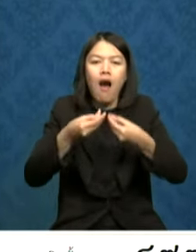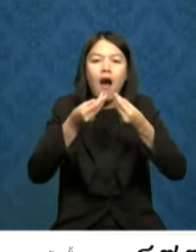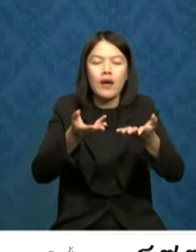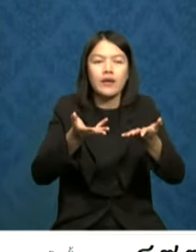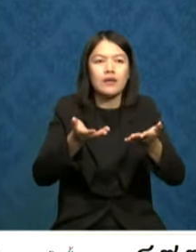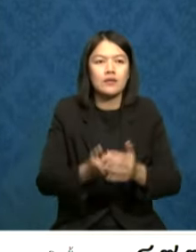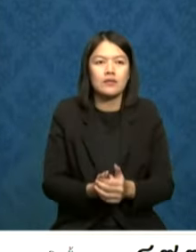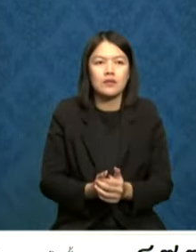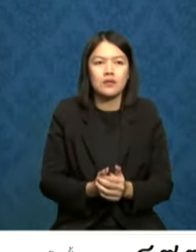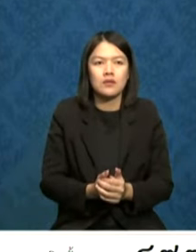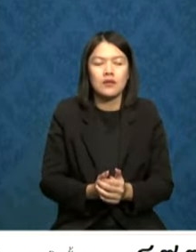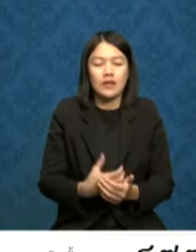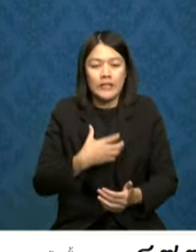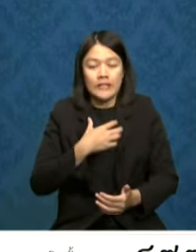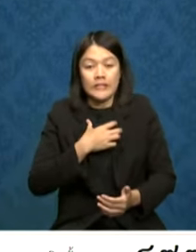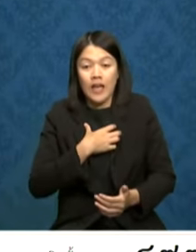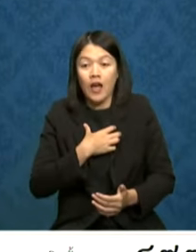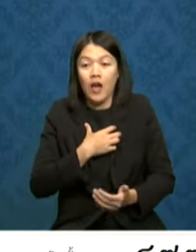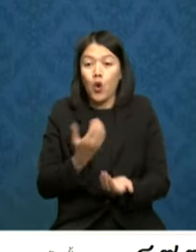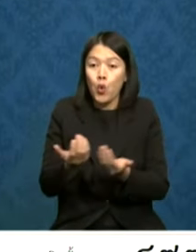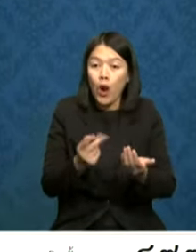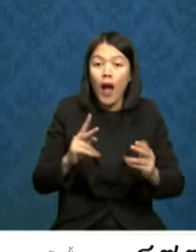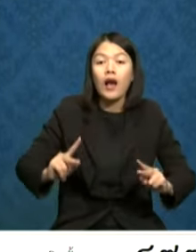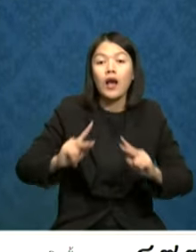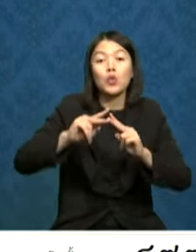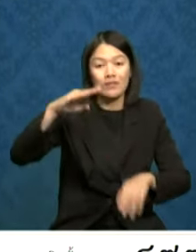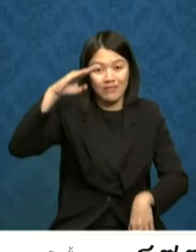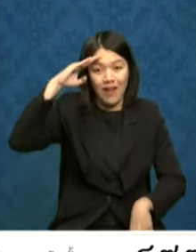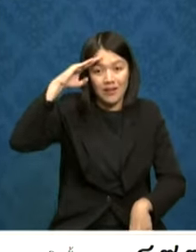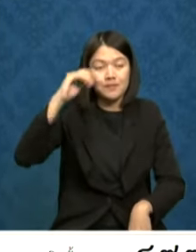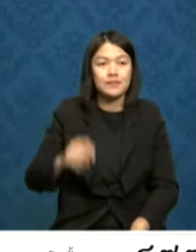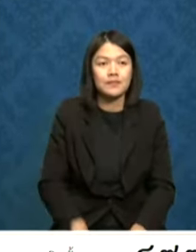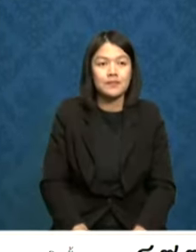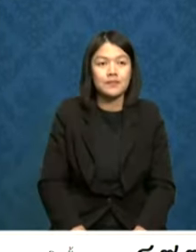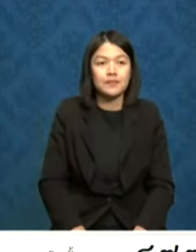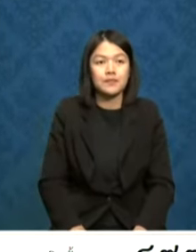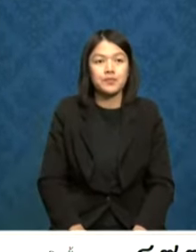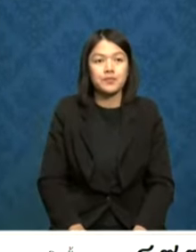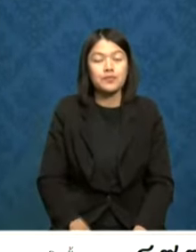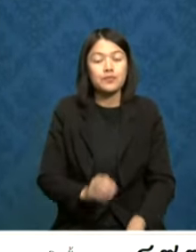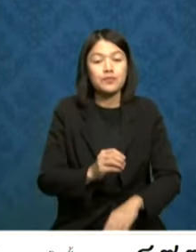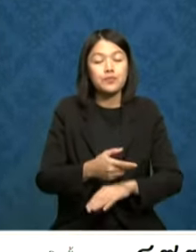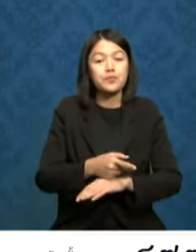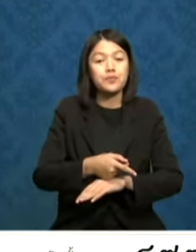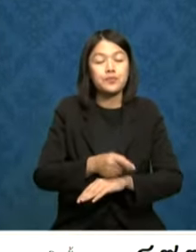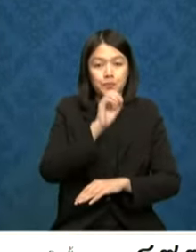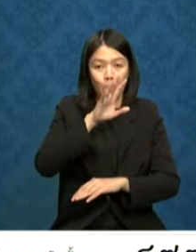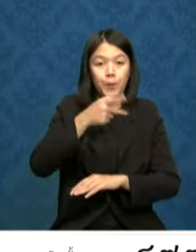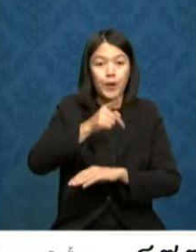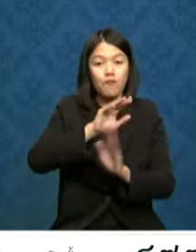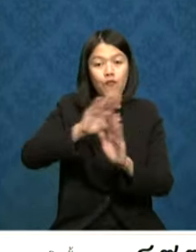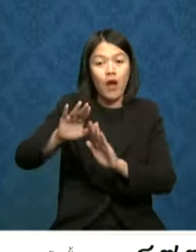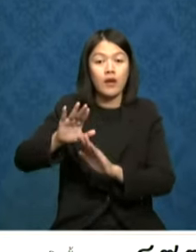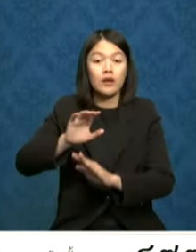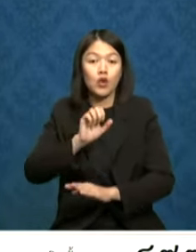ตอบสนองความต้องการของลูกค้ากระทรวงกลาโหมแต่ผมกราบเรียนท่านประธานผ่านไปยังเพื่อนสมาชิกนะครับว่า